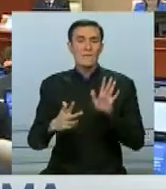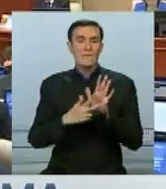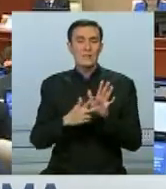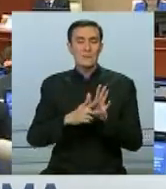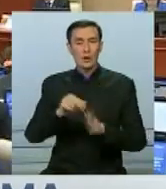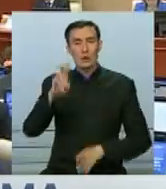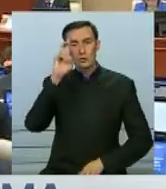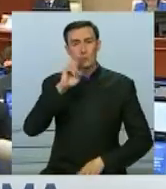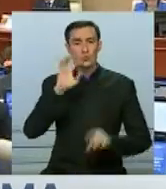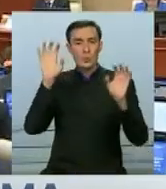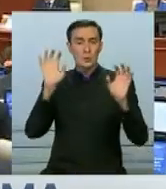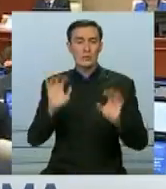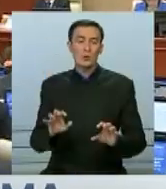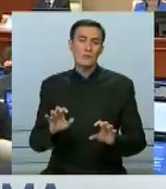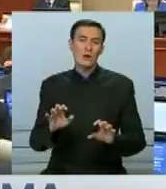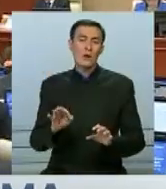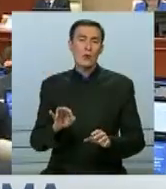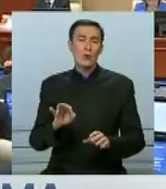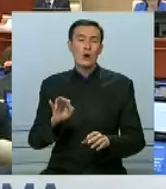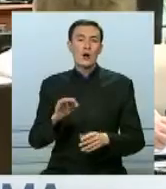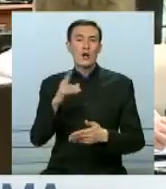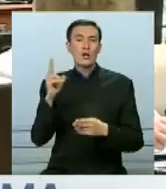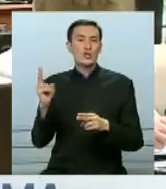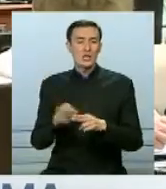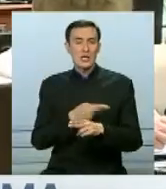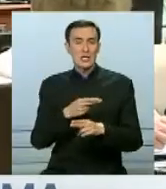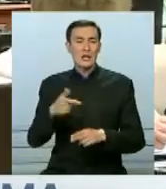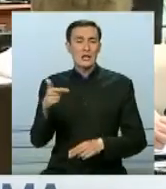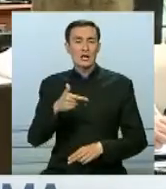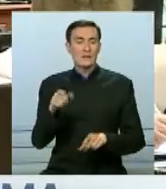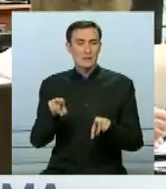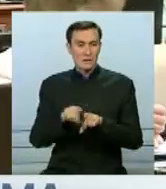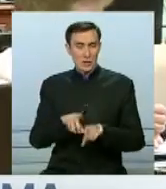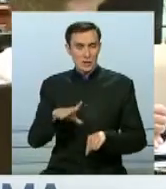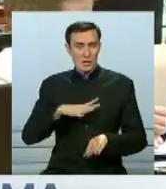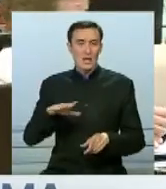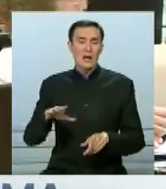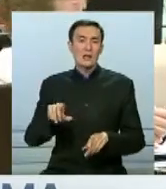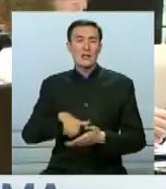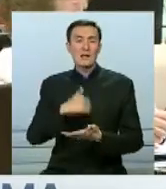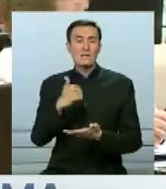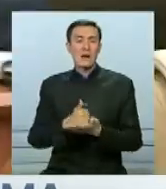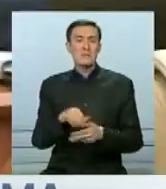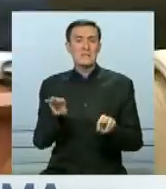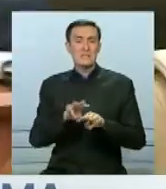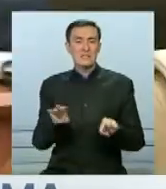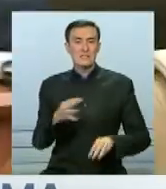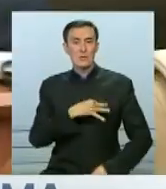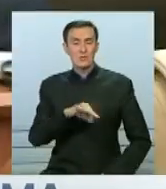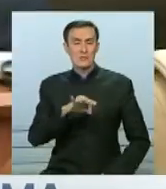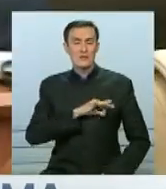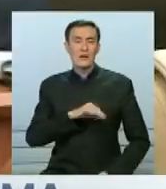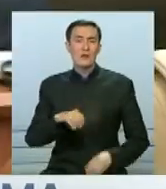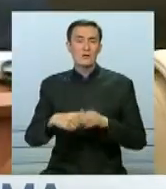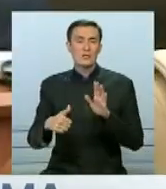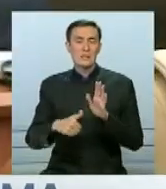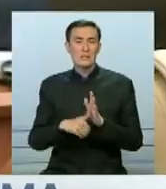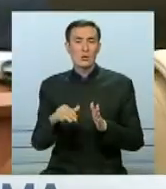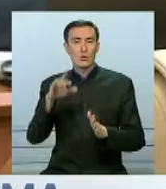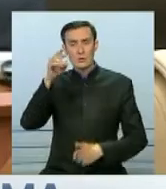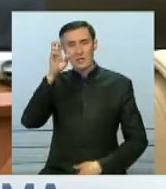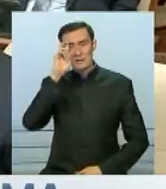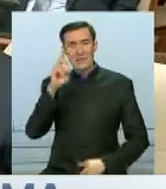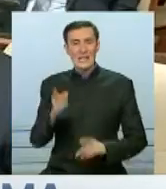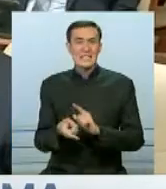конституционных законов. Они же содержат норму о лишении гражданства. Как утверждает глава Минюста, по 16 составам, в их числе